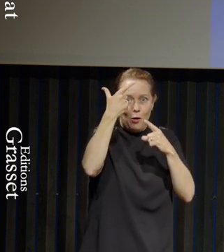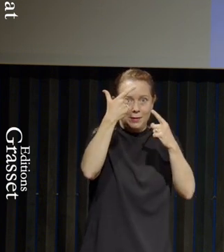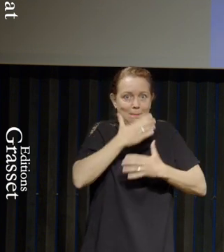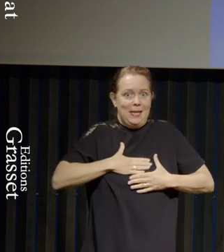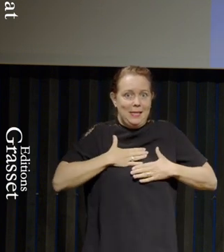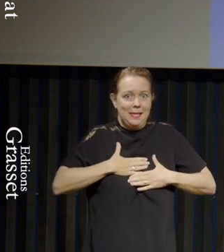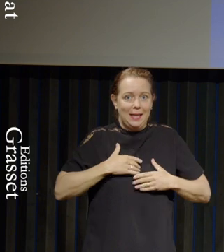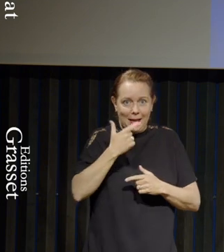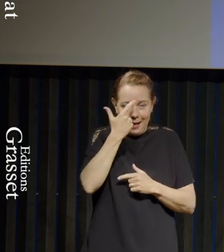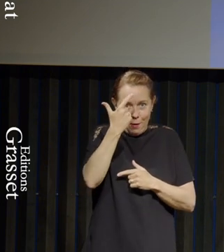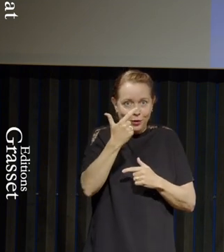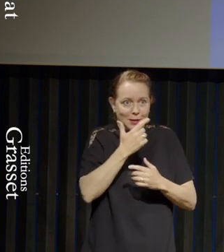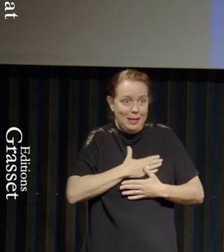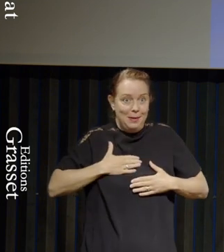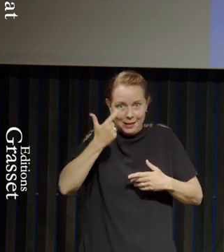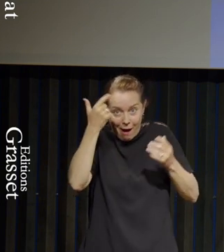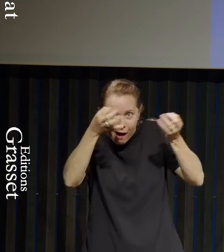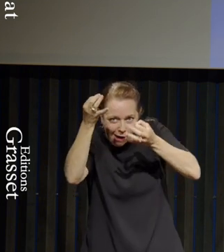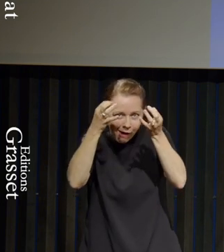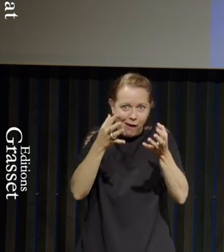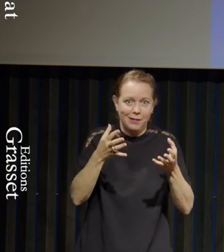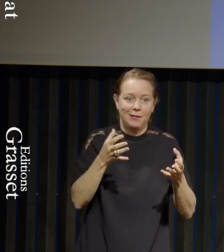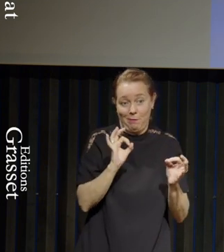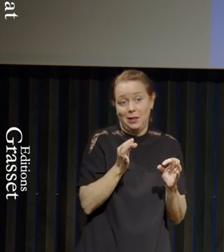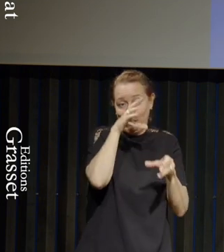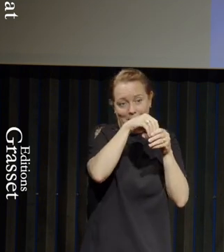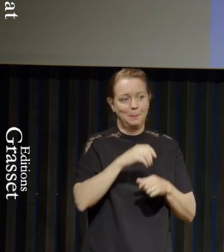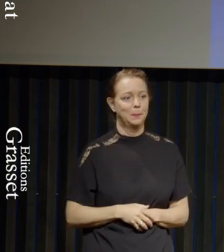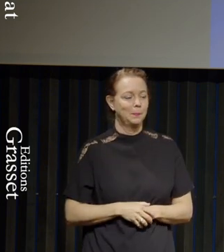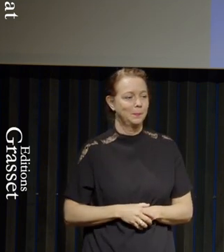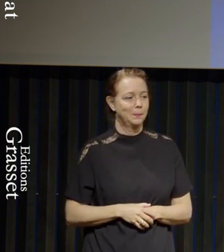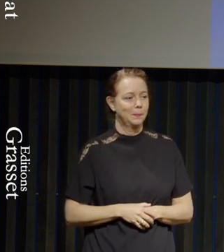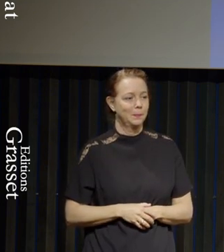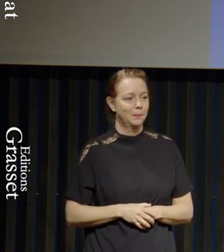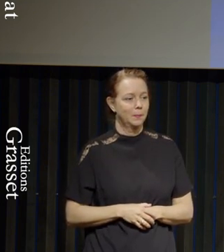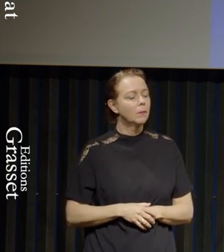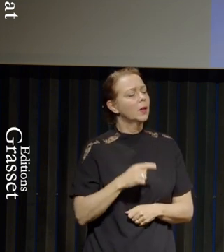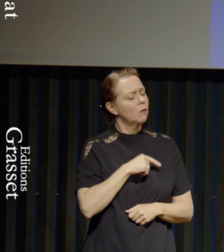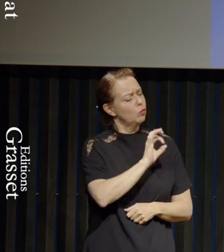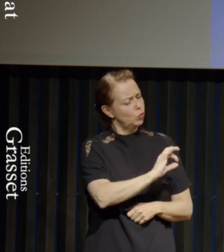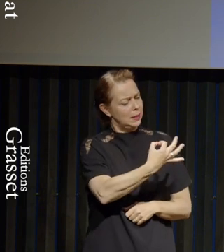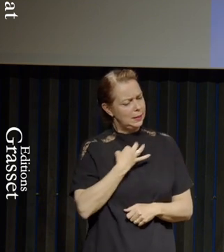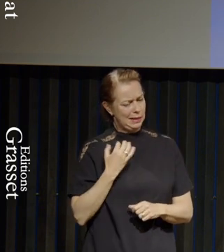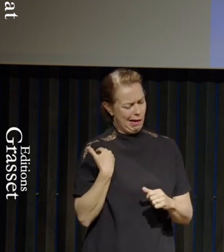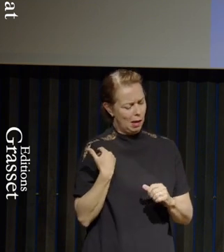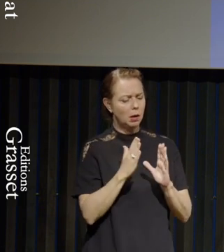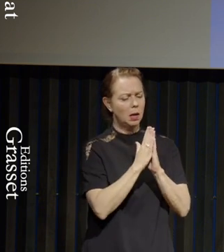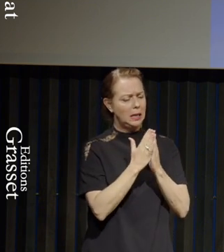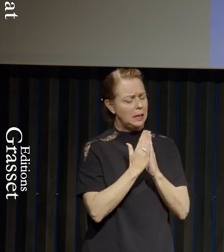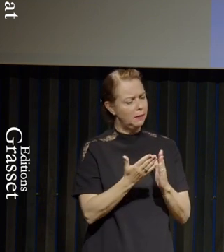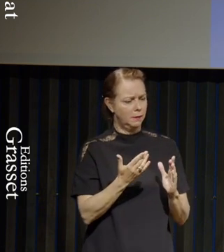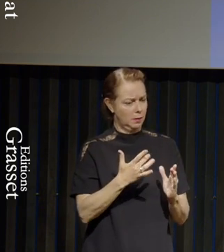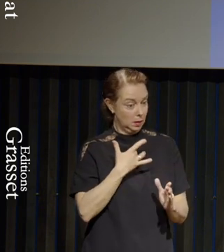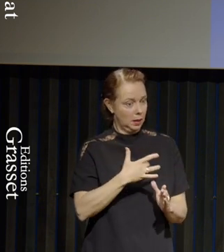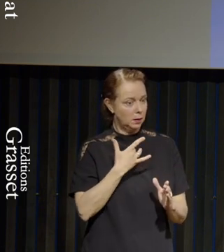et du plaisir de l'invention. Alors, donc vous l'avez dit à l'instant, Votre livre est intéressant puisque ce